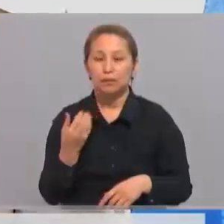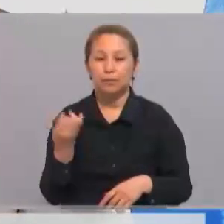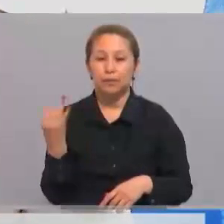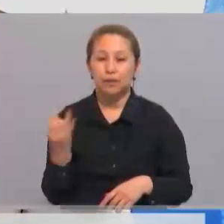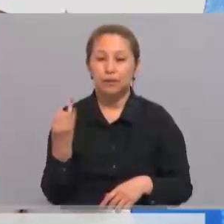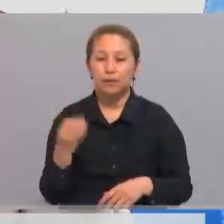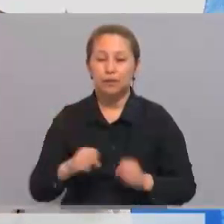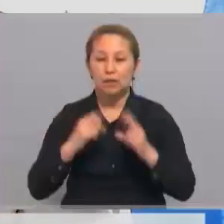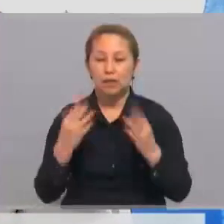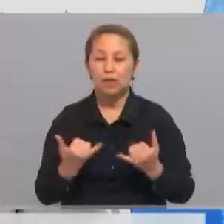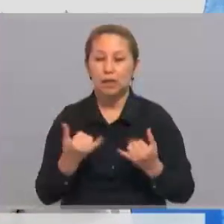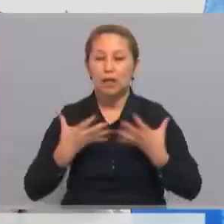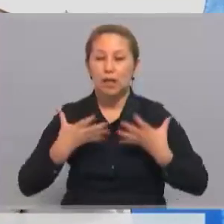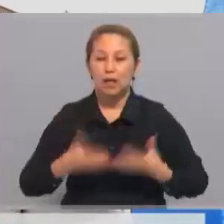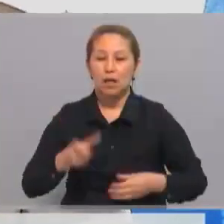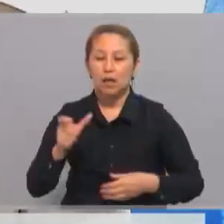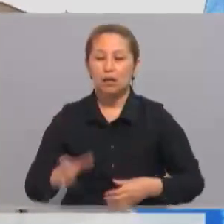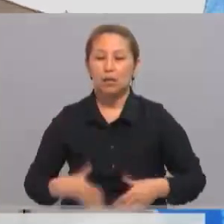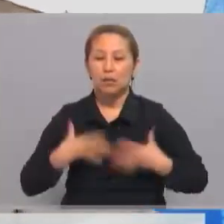түсінген адам өйткені ол адамның өмірі мен